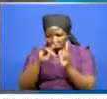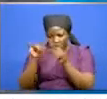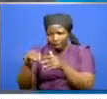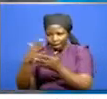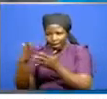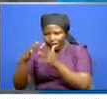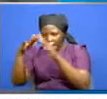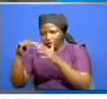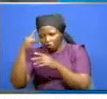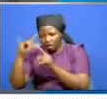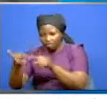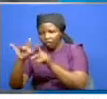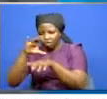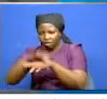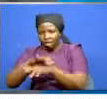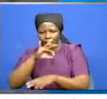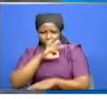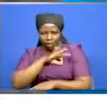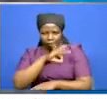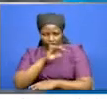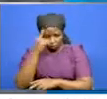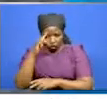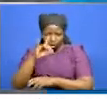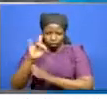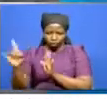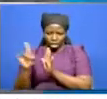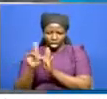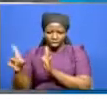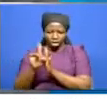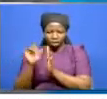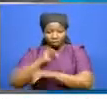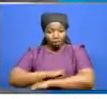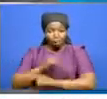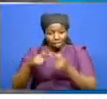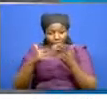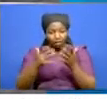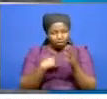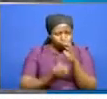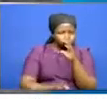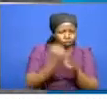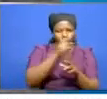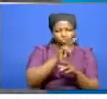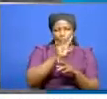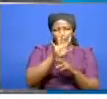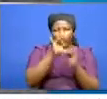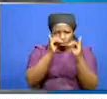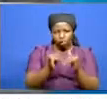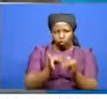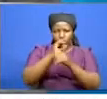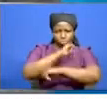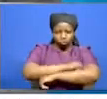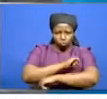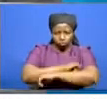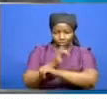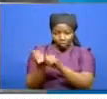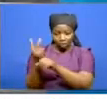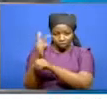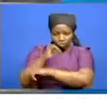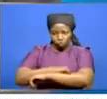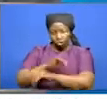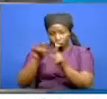manufaa. Asante. ya day schools. Sasa hii tumefungua mashule mapya 24 new schools, secondary schools,